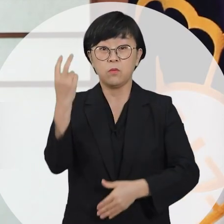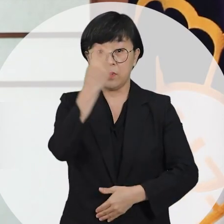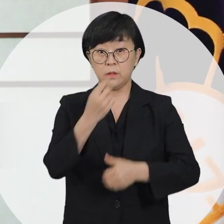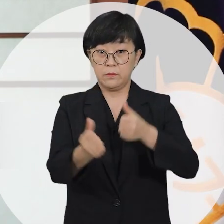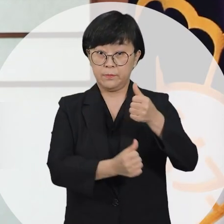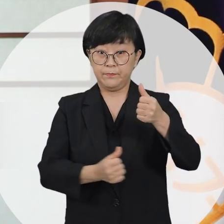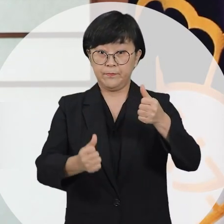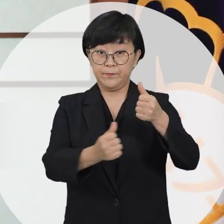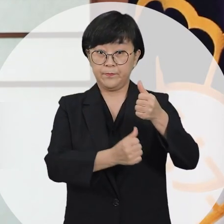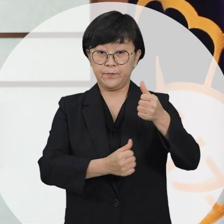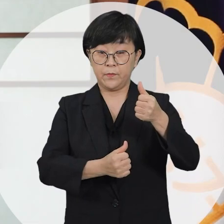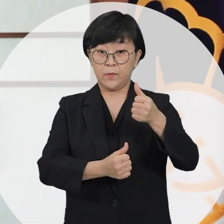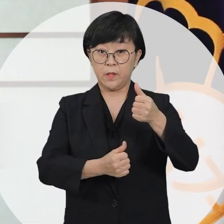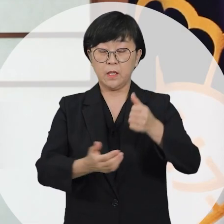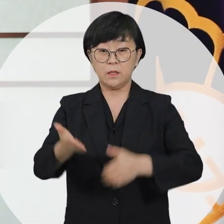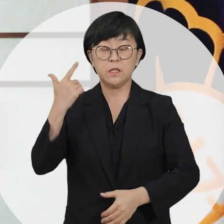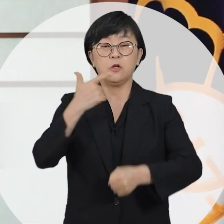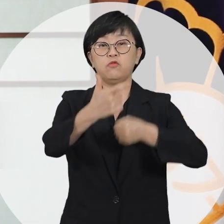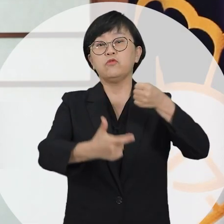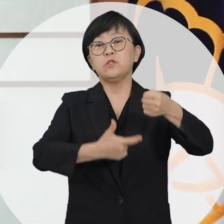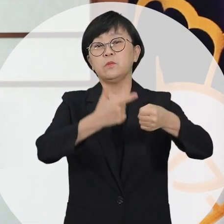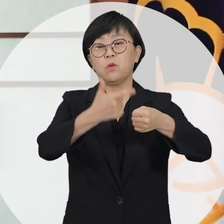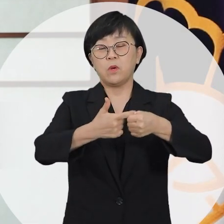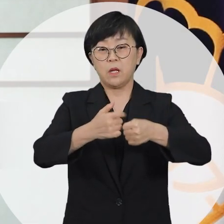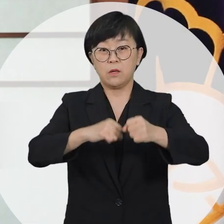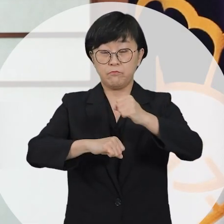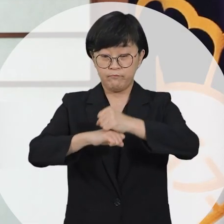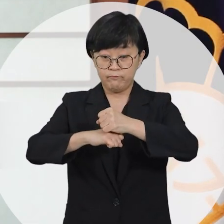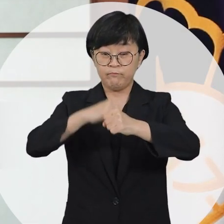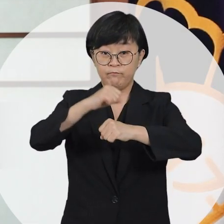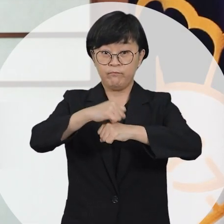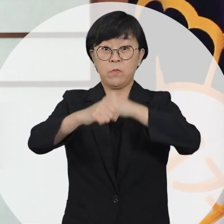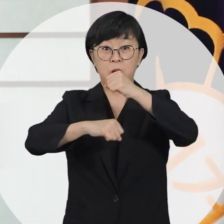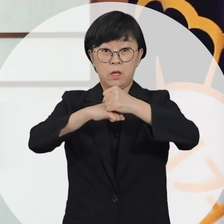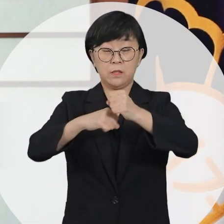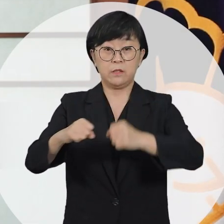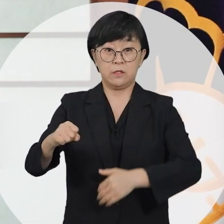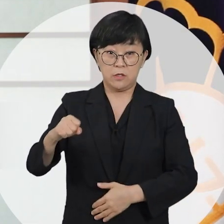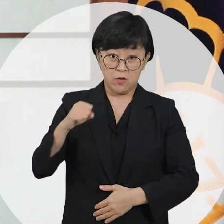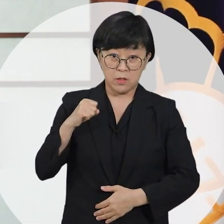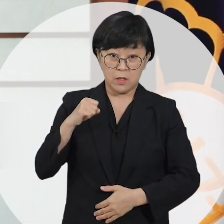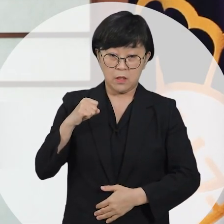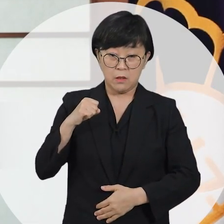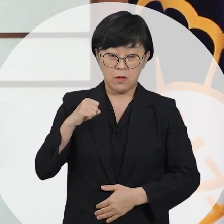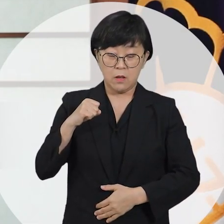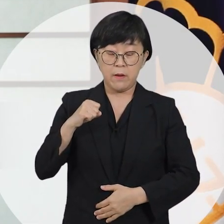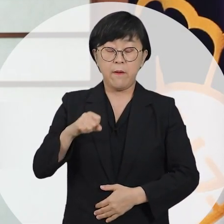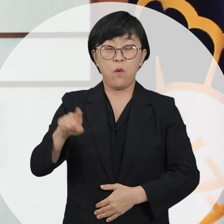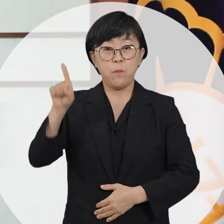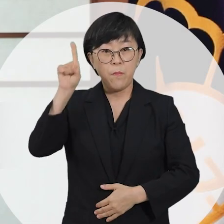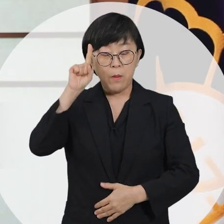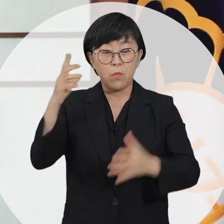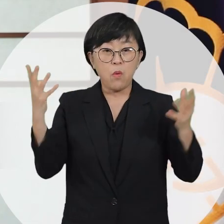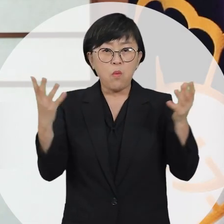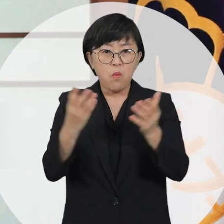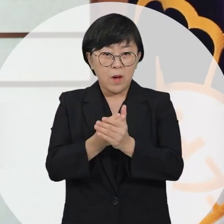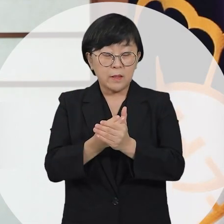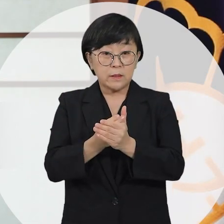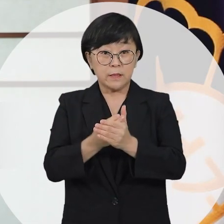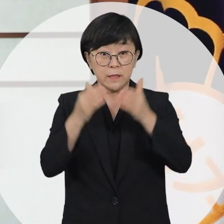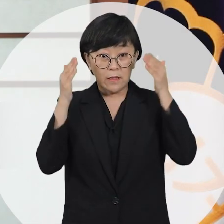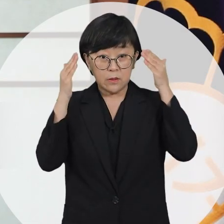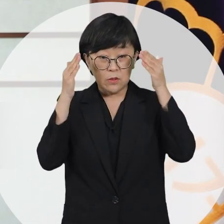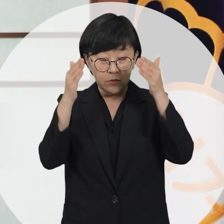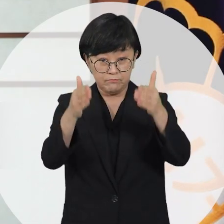선거관리위원회는 지난 60년간 쌓아온 선거관리 역량을 오롯이 쏟아부어